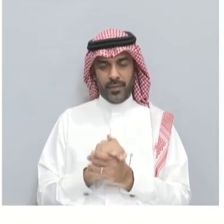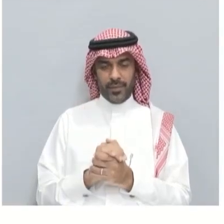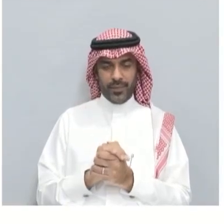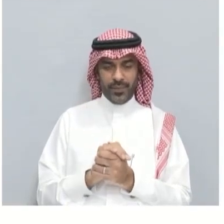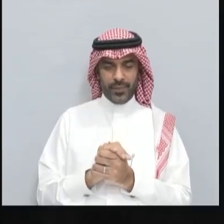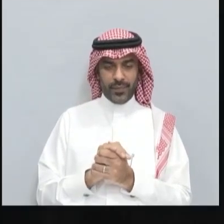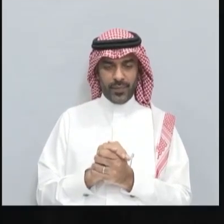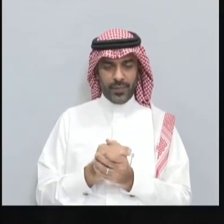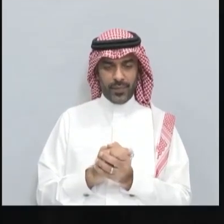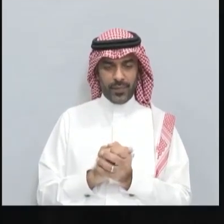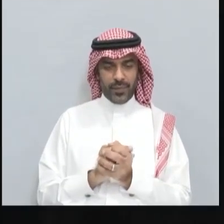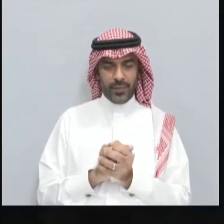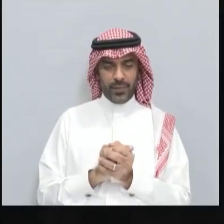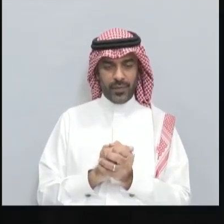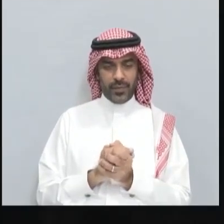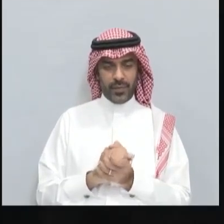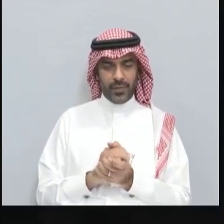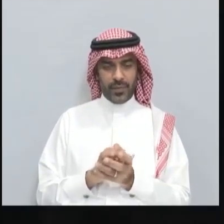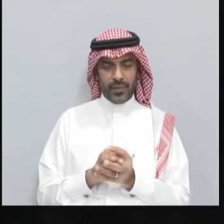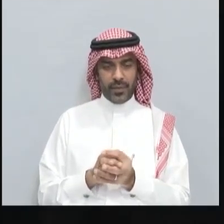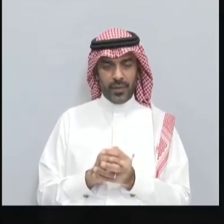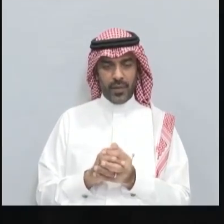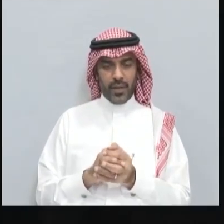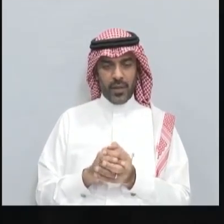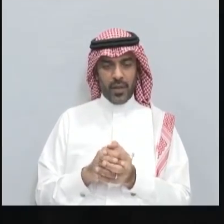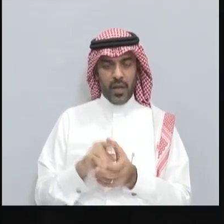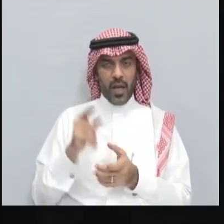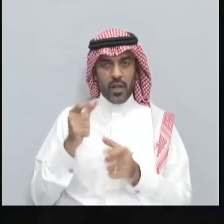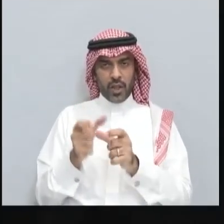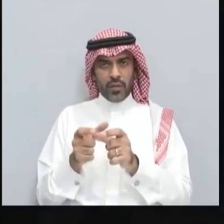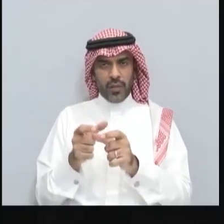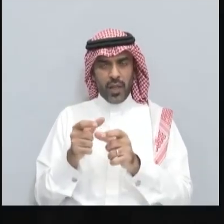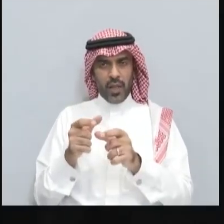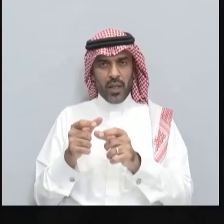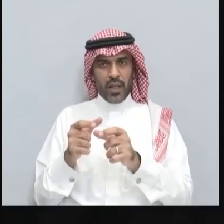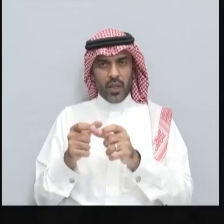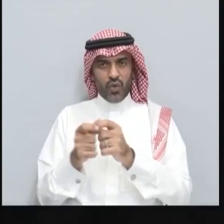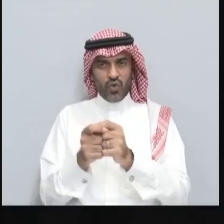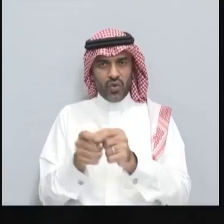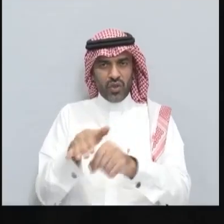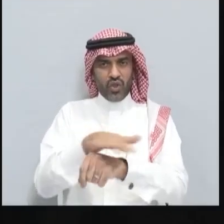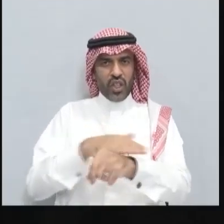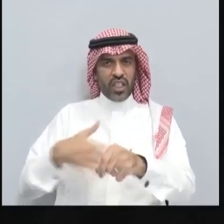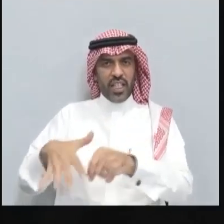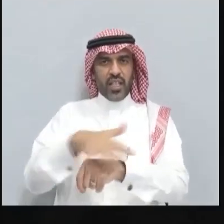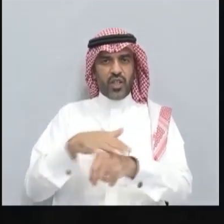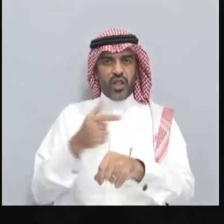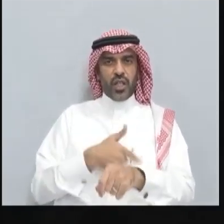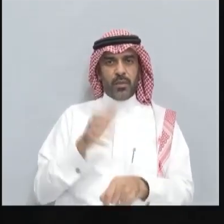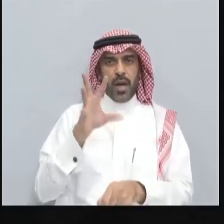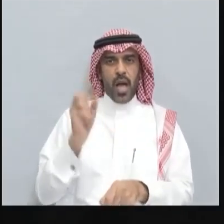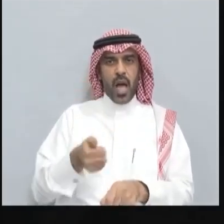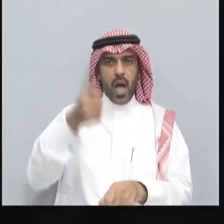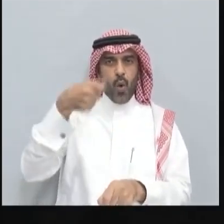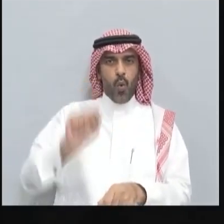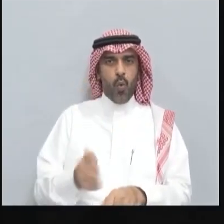هاواي ناتجه عن ماذا عن بقع ساخنه ناتجه عن خروج كميه كبيره من الصهاره من وسط هذه